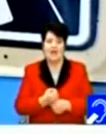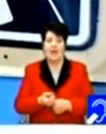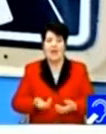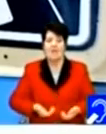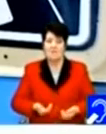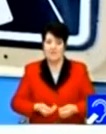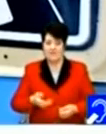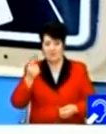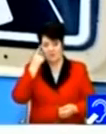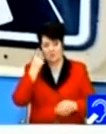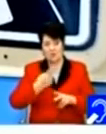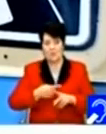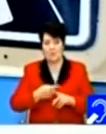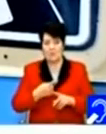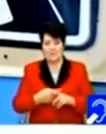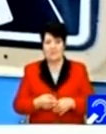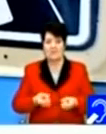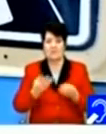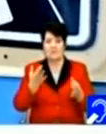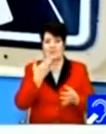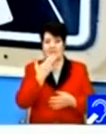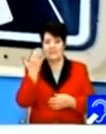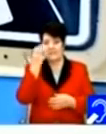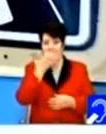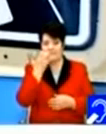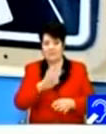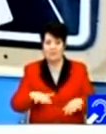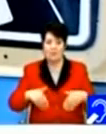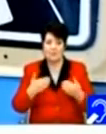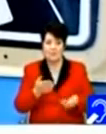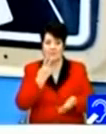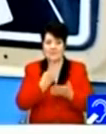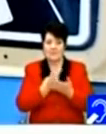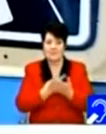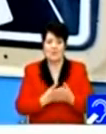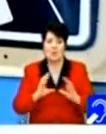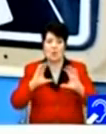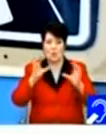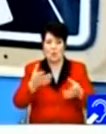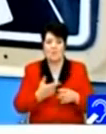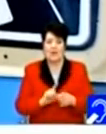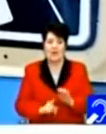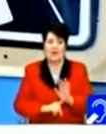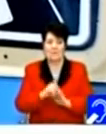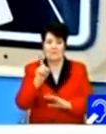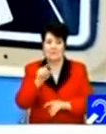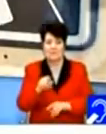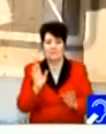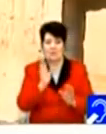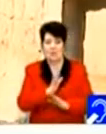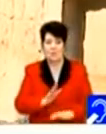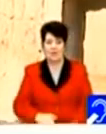și gânduri pozitive. De Ziua Internațională a Nevăzătorilor, vă propunem să descoperiți lumea celor care pășesc printre umbre.